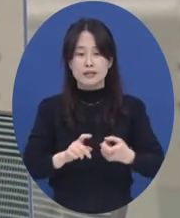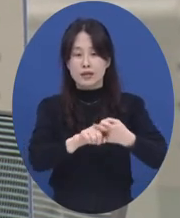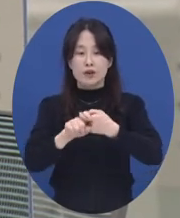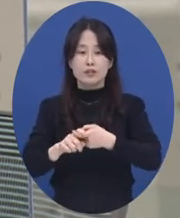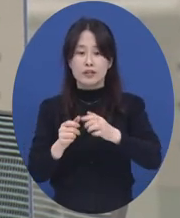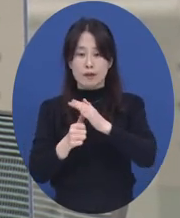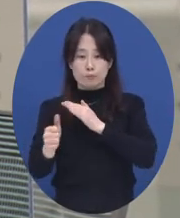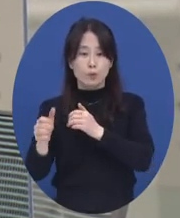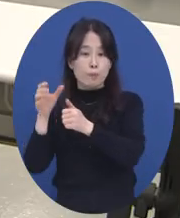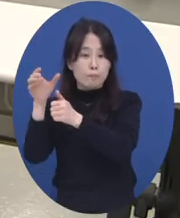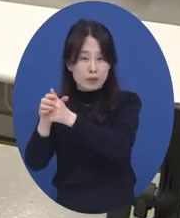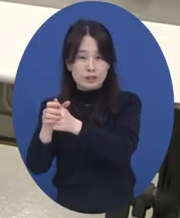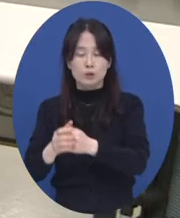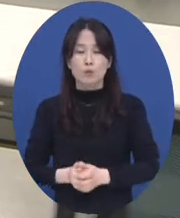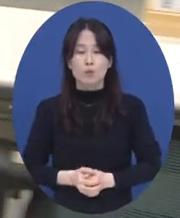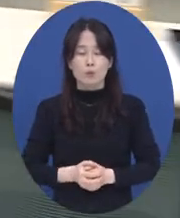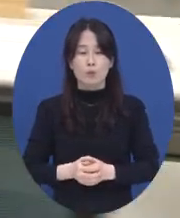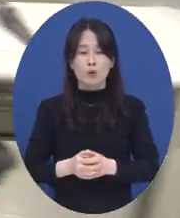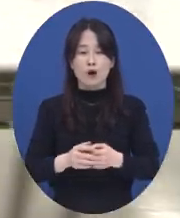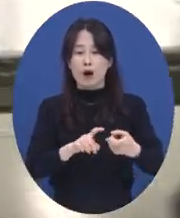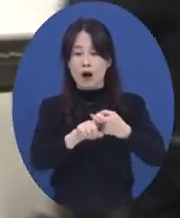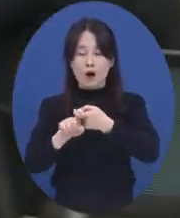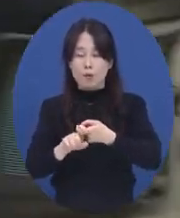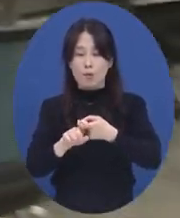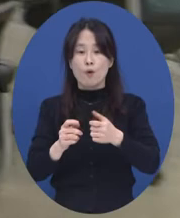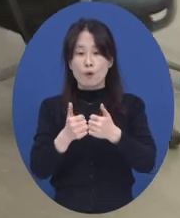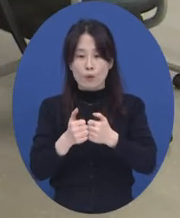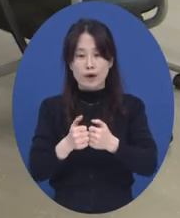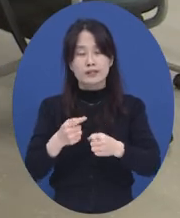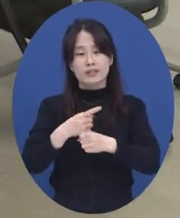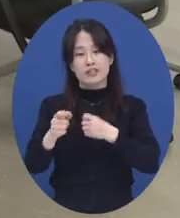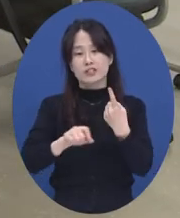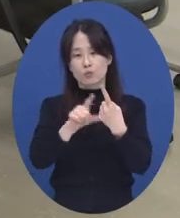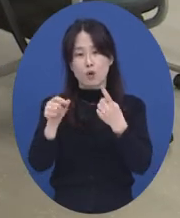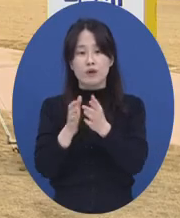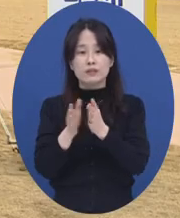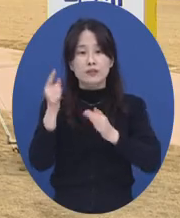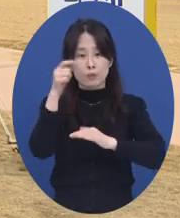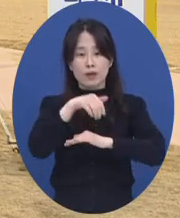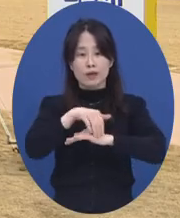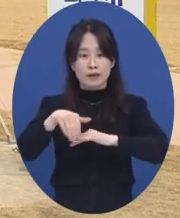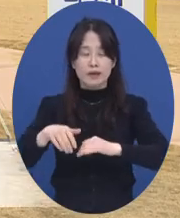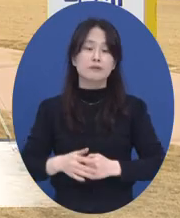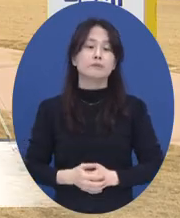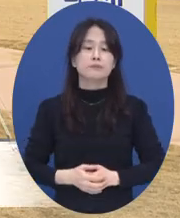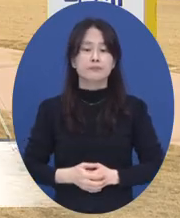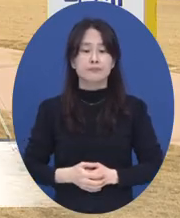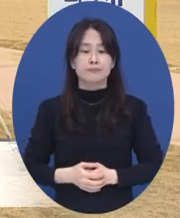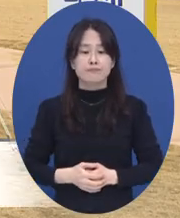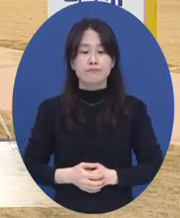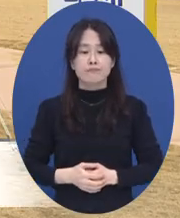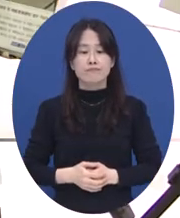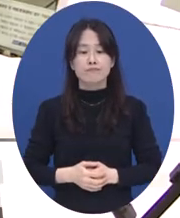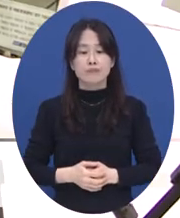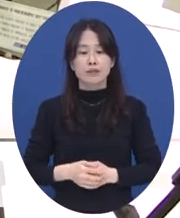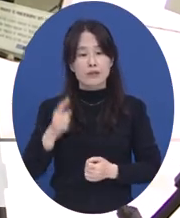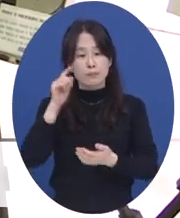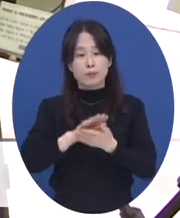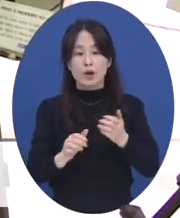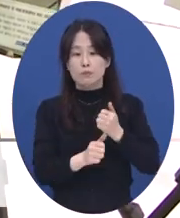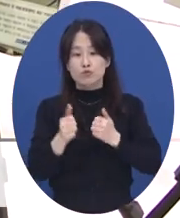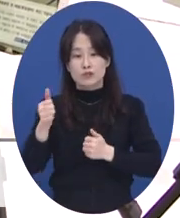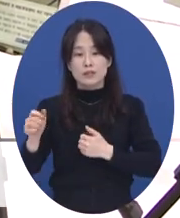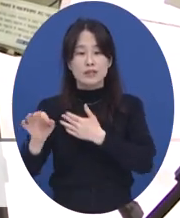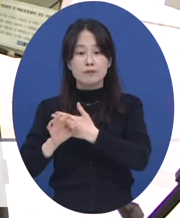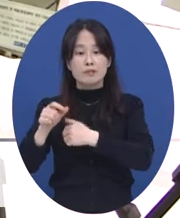대표로 추대 됐고 연대회의 는 내년 1월 출범 할 예정입니다 이에 따라 경위도 평화 부지사는 임진각